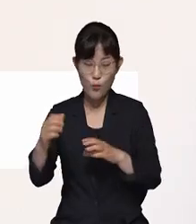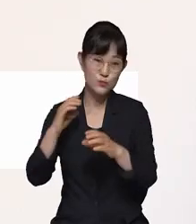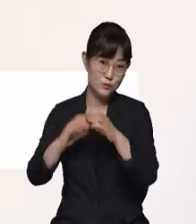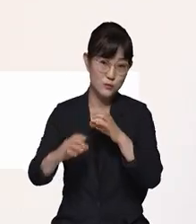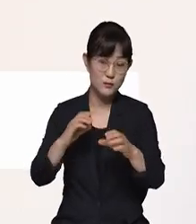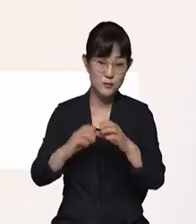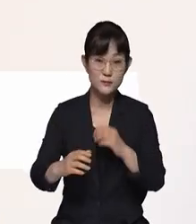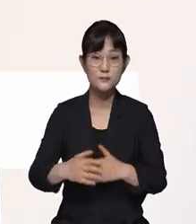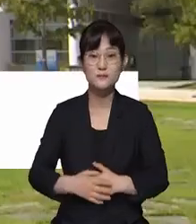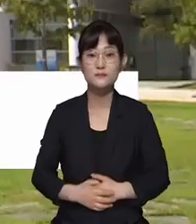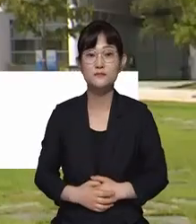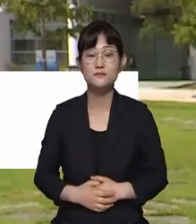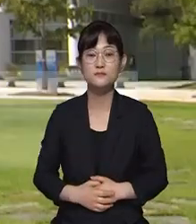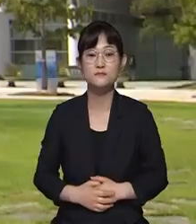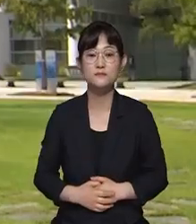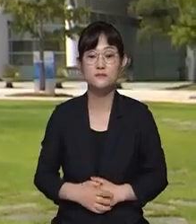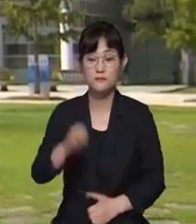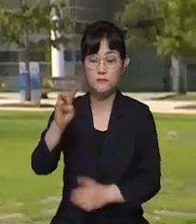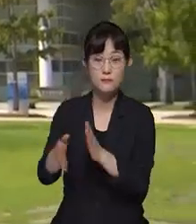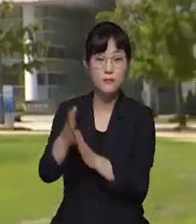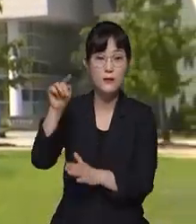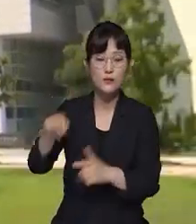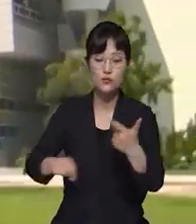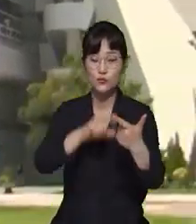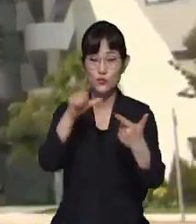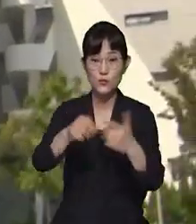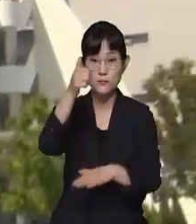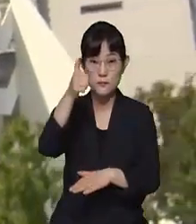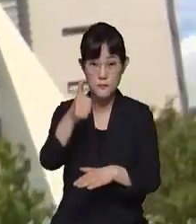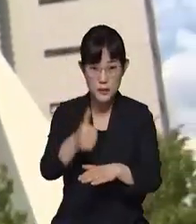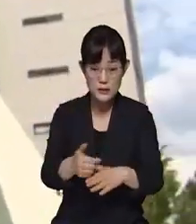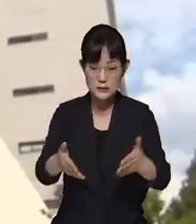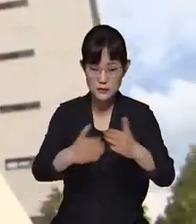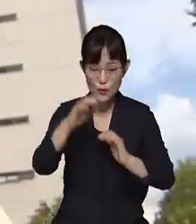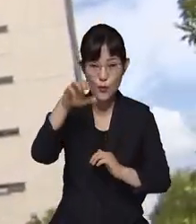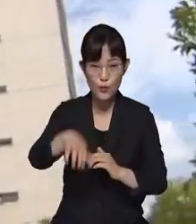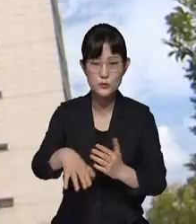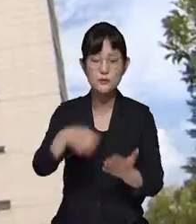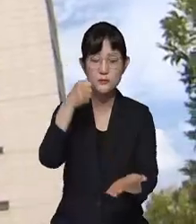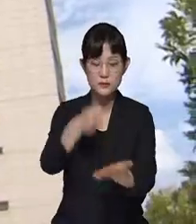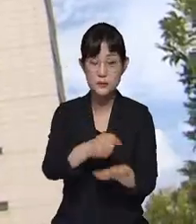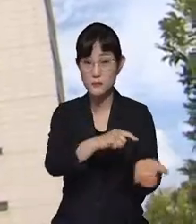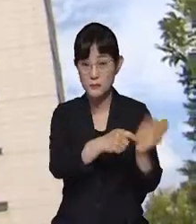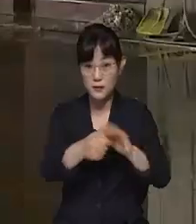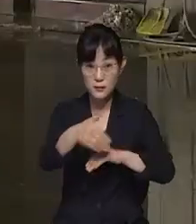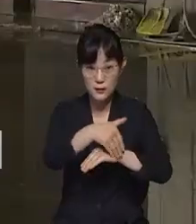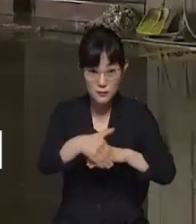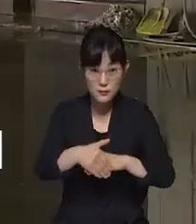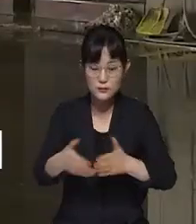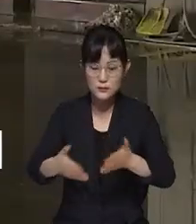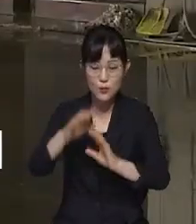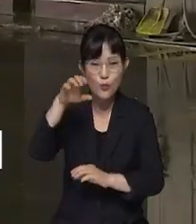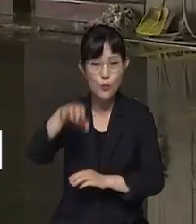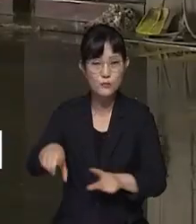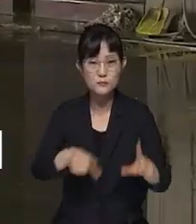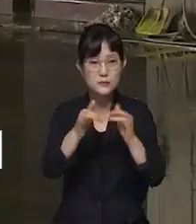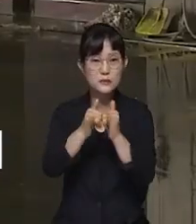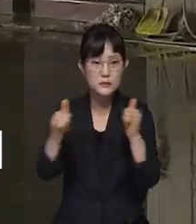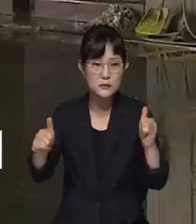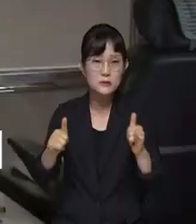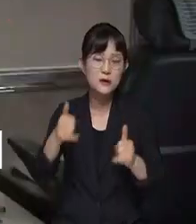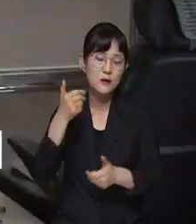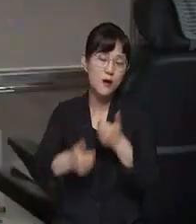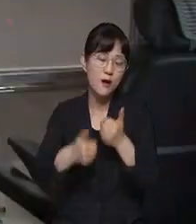대화하고 소통하면서. 광주시는 오는 6월 말 최종 후보지를 발표할 예정이라 입지 선정을 놓고 주민들의